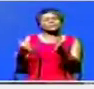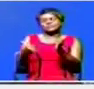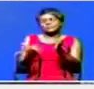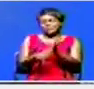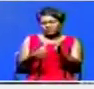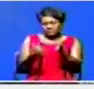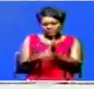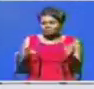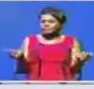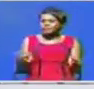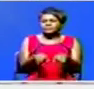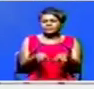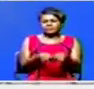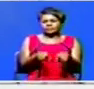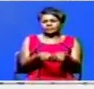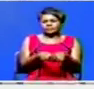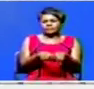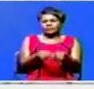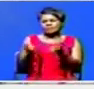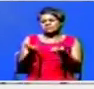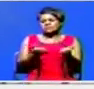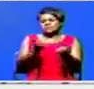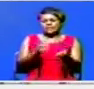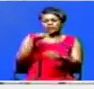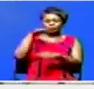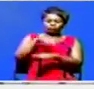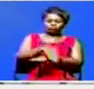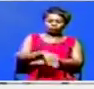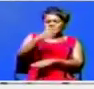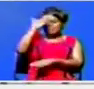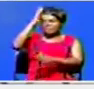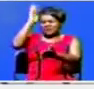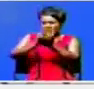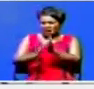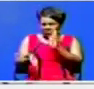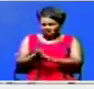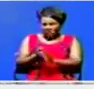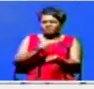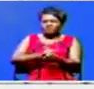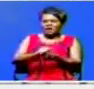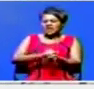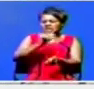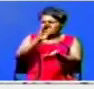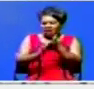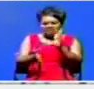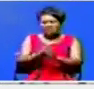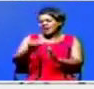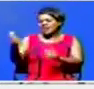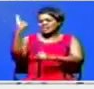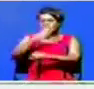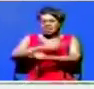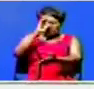masaibu biasharani. The sales declined. Like on Monday, no sales. Friday, no sales. The other days, low